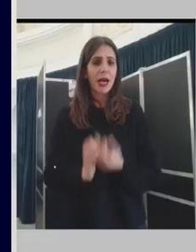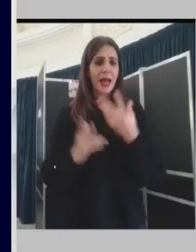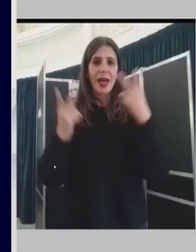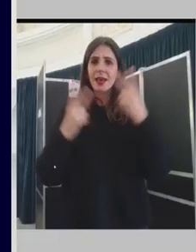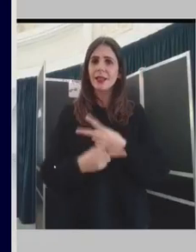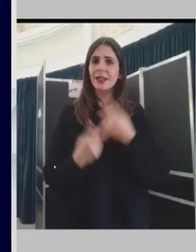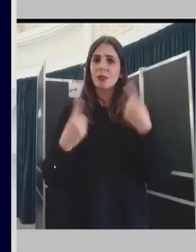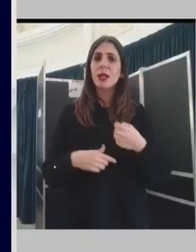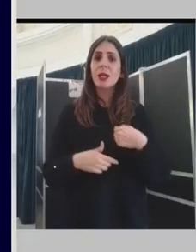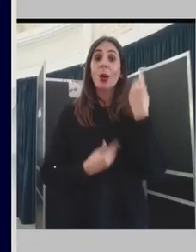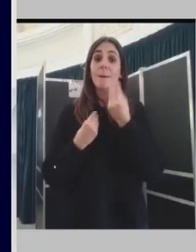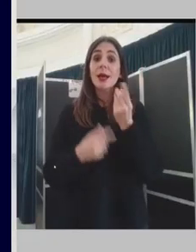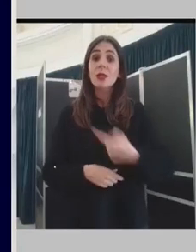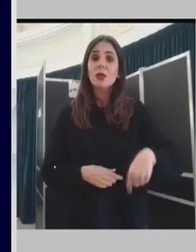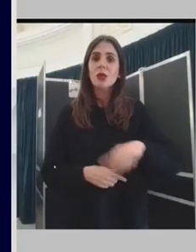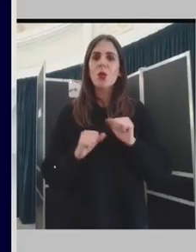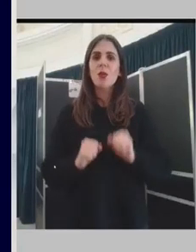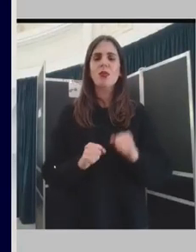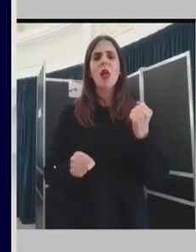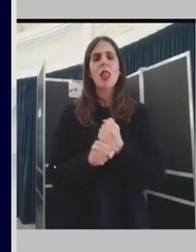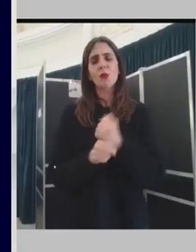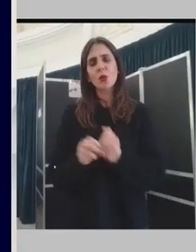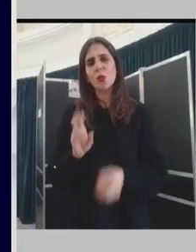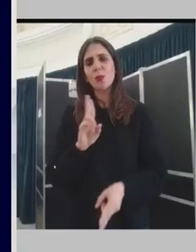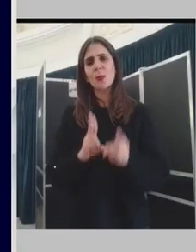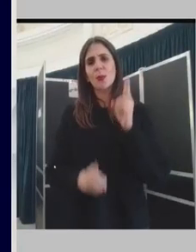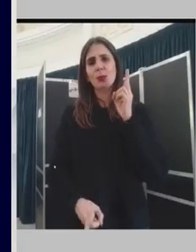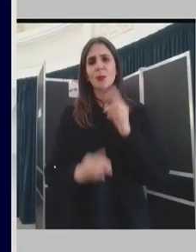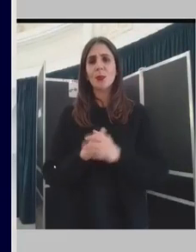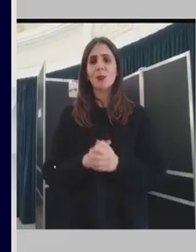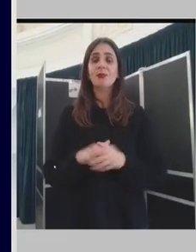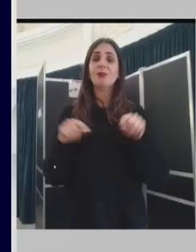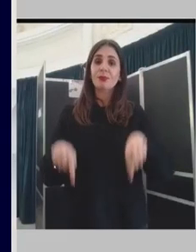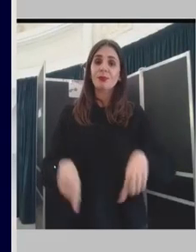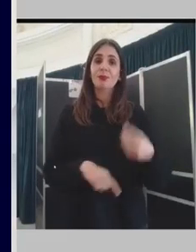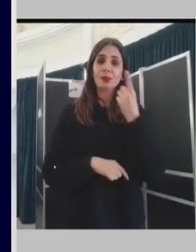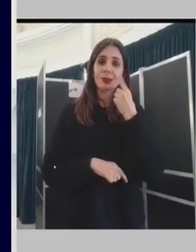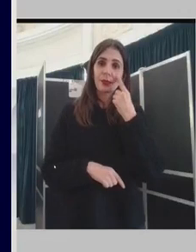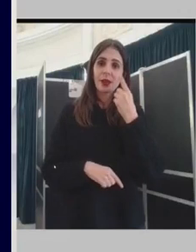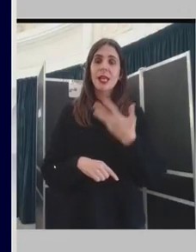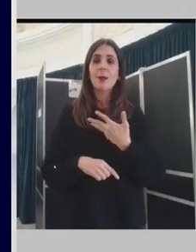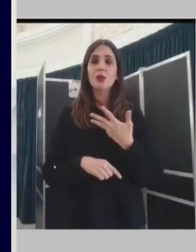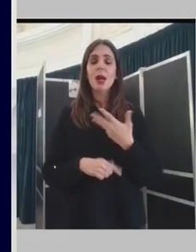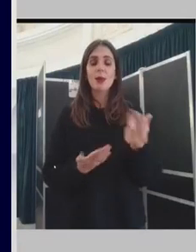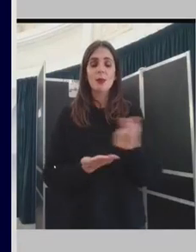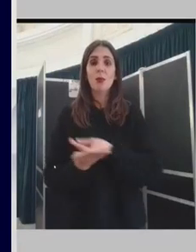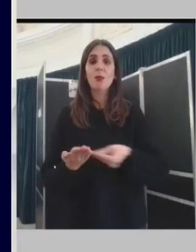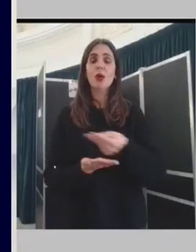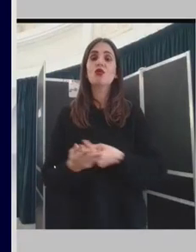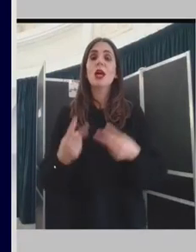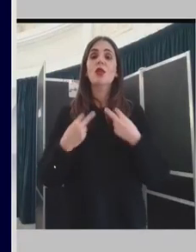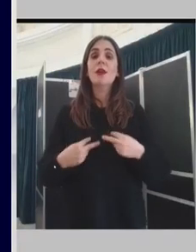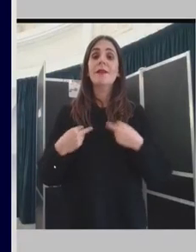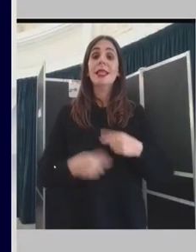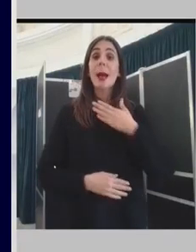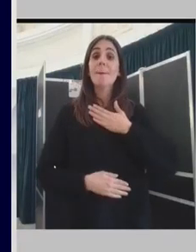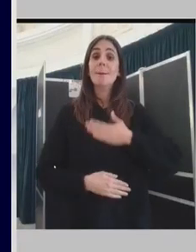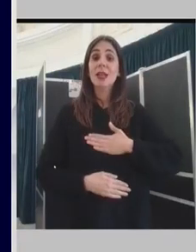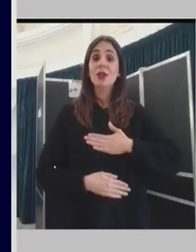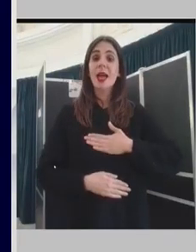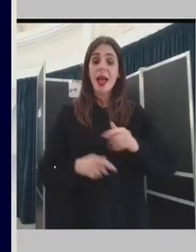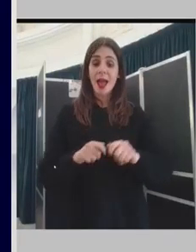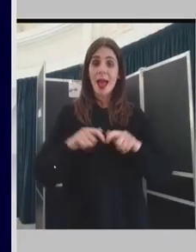fare molto molto di più e dobbiamo fare di più. Ecco, c'è la prova proprio del progetto Vita di Piacenza, che io ho la